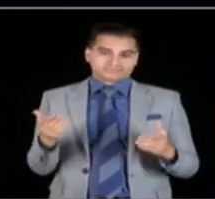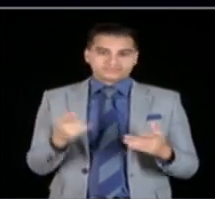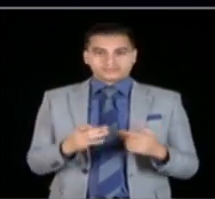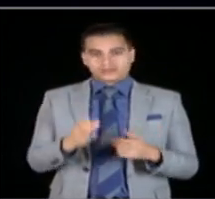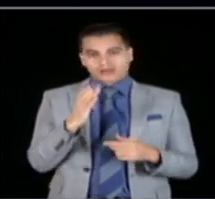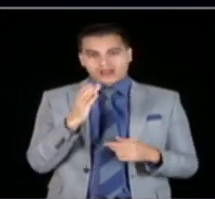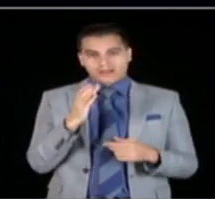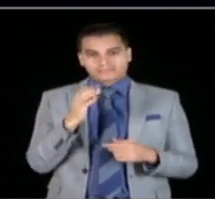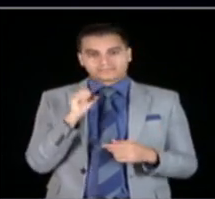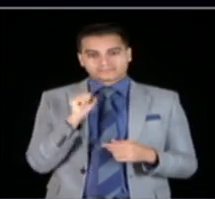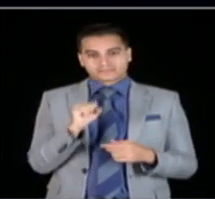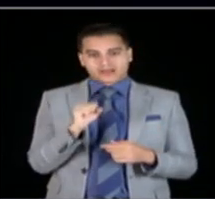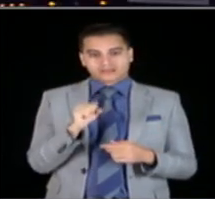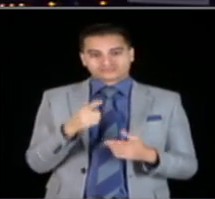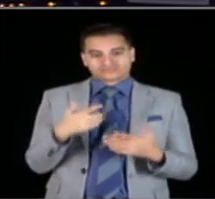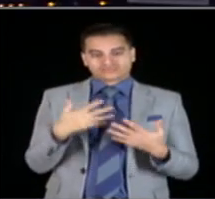الصحيحة مايكروسوفت.